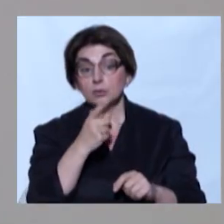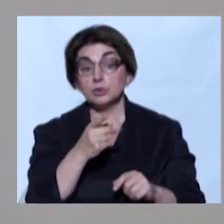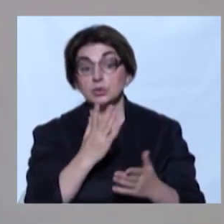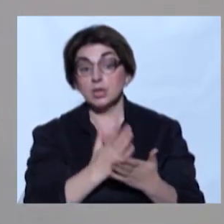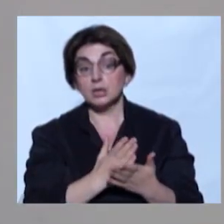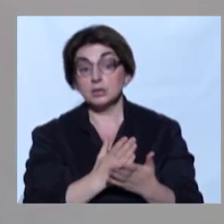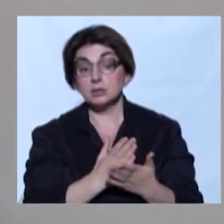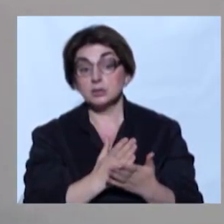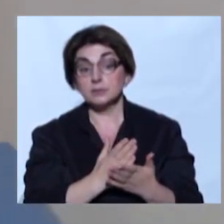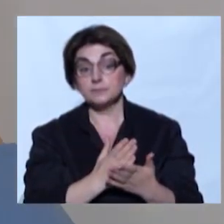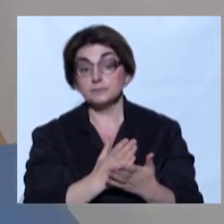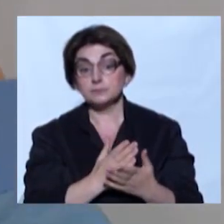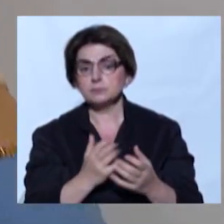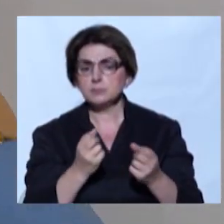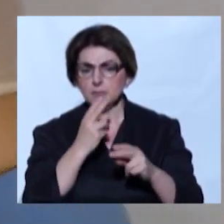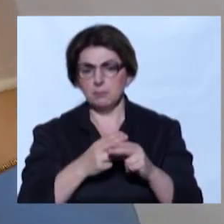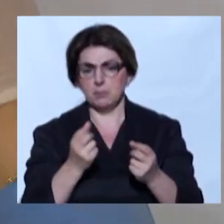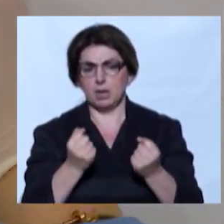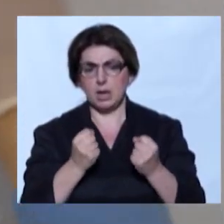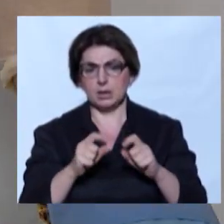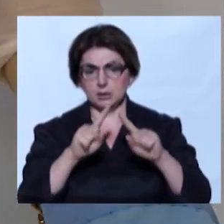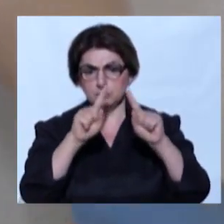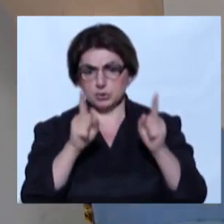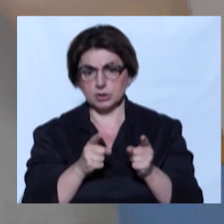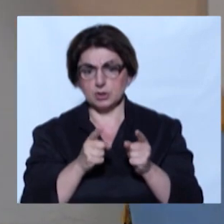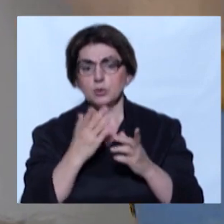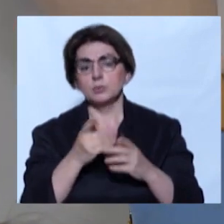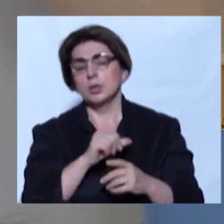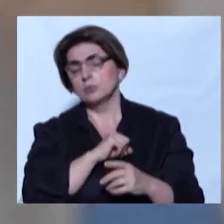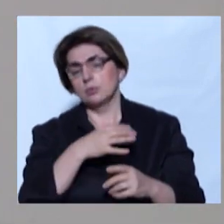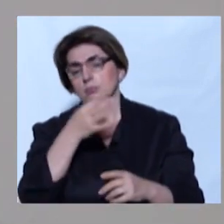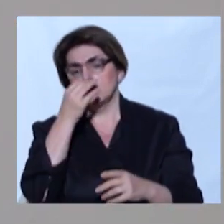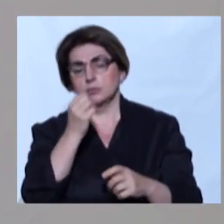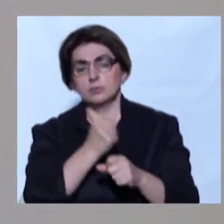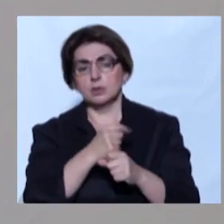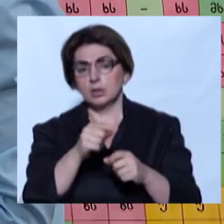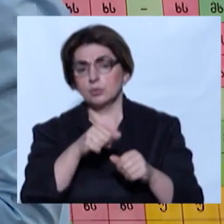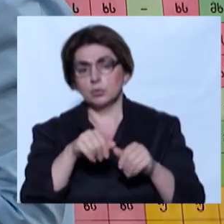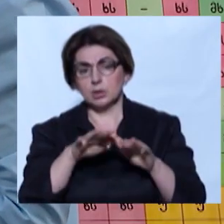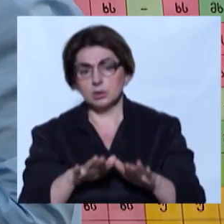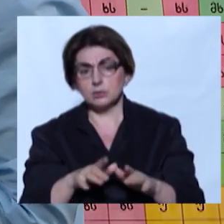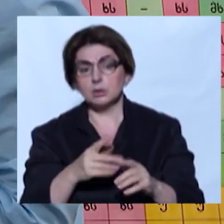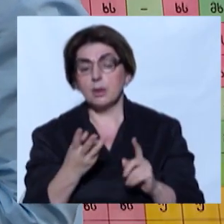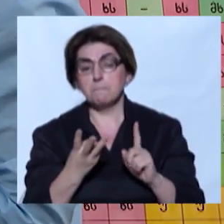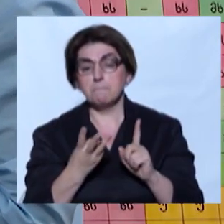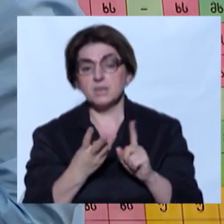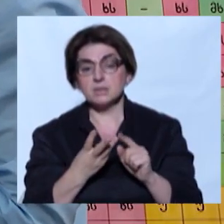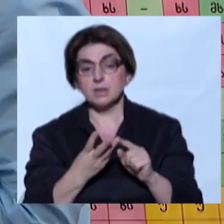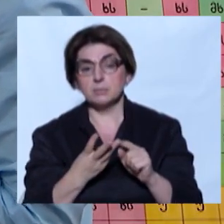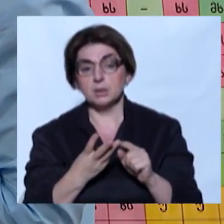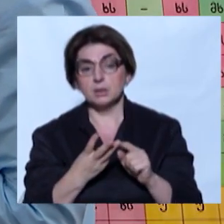არის მყარი ფრჩხილებში, თუმცა ეს თქვენზეა დამოკიდებული, როგორ გადაწყვიტავთ. და მესამე